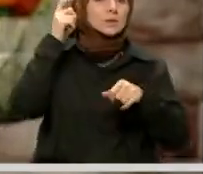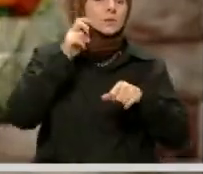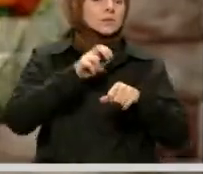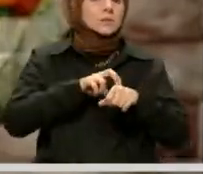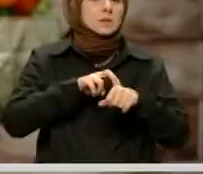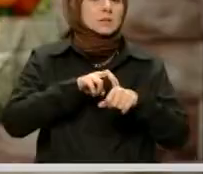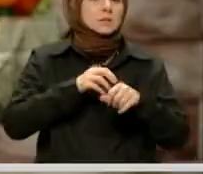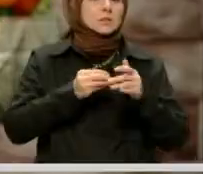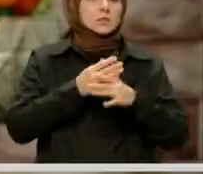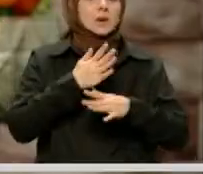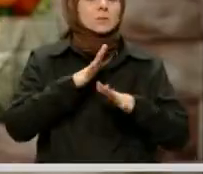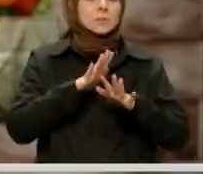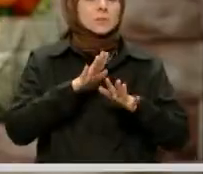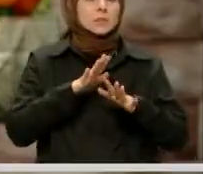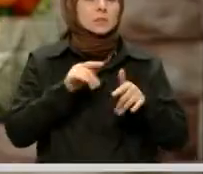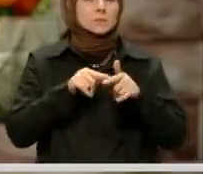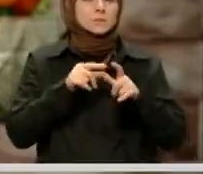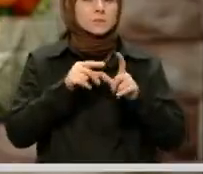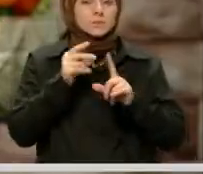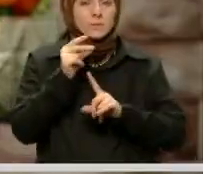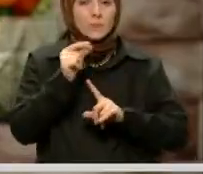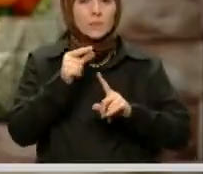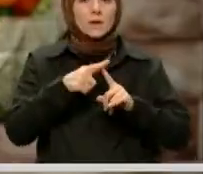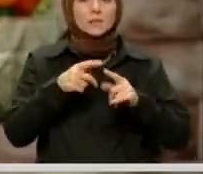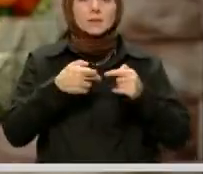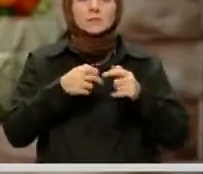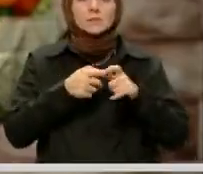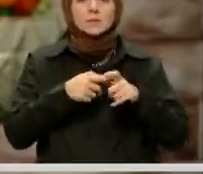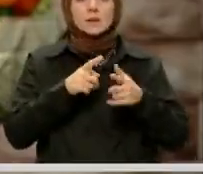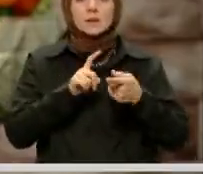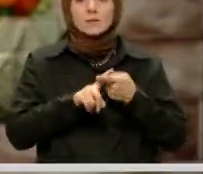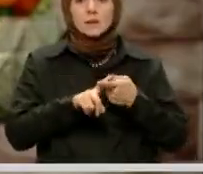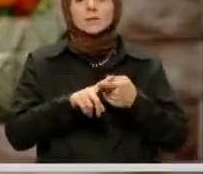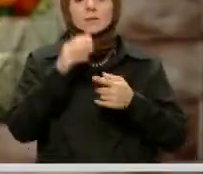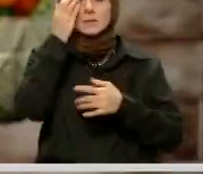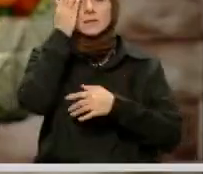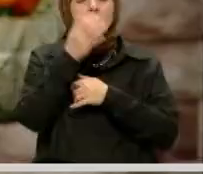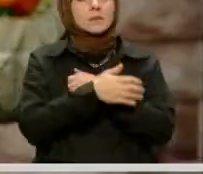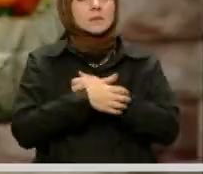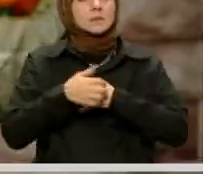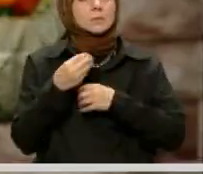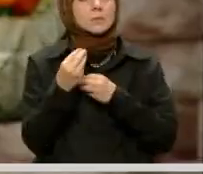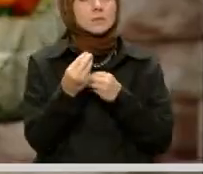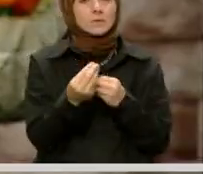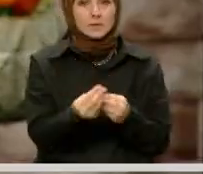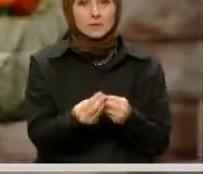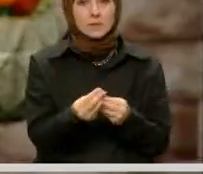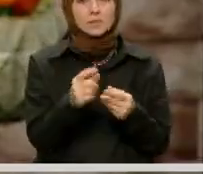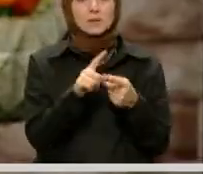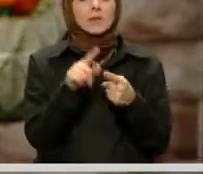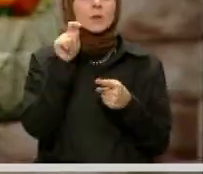bileceğiz. Fitrelerimizle, zekatlarımızla, ihtiyaç sahibi kardeşlerimizi sadakalarımızla destekleyeceğiz.